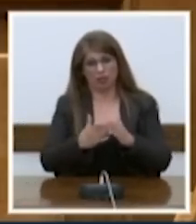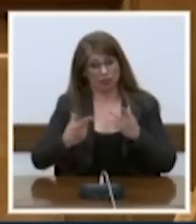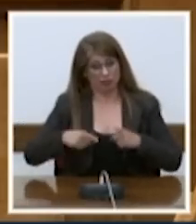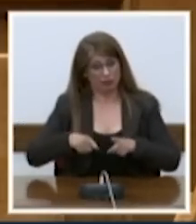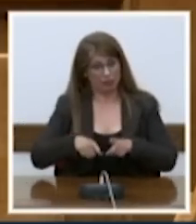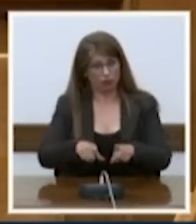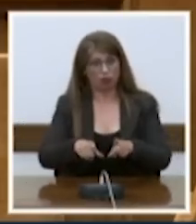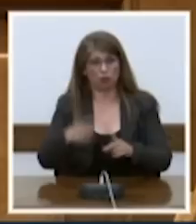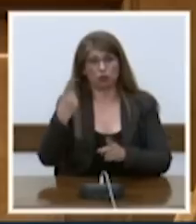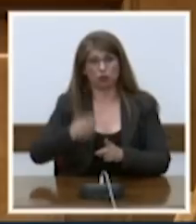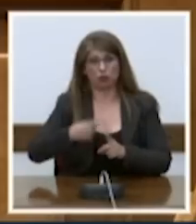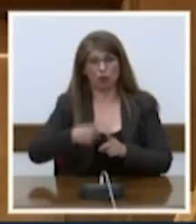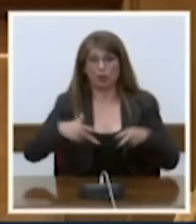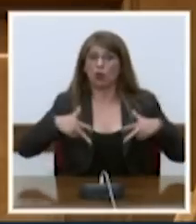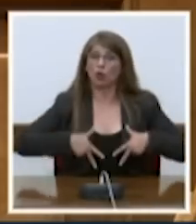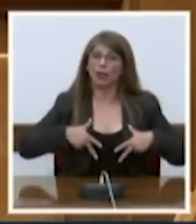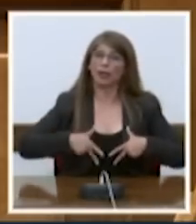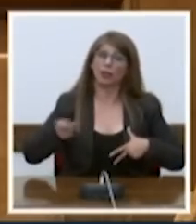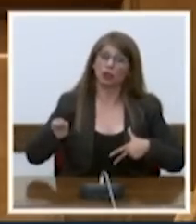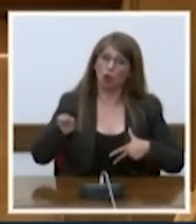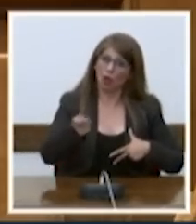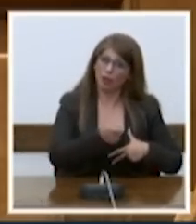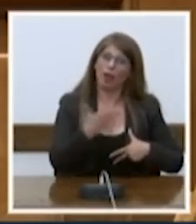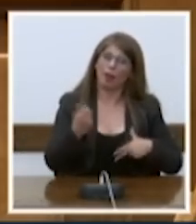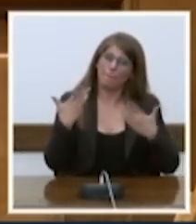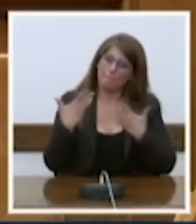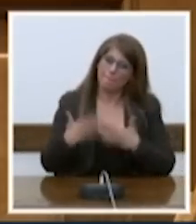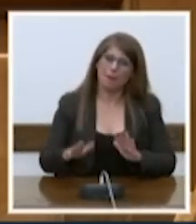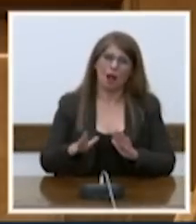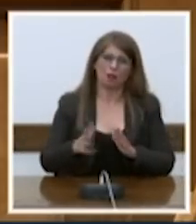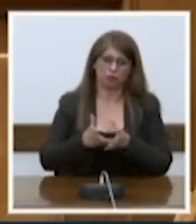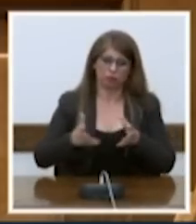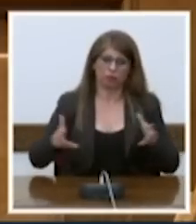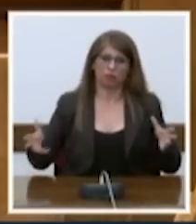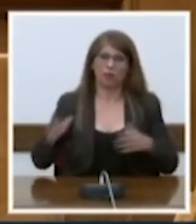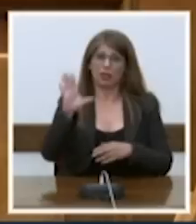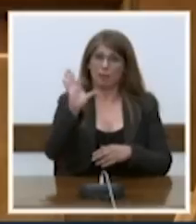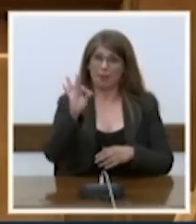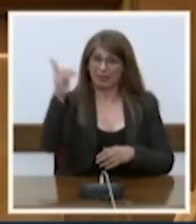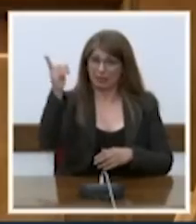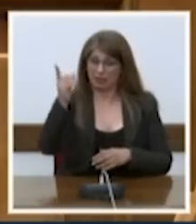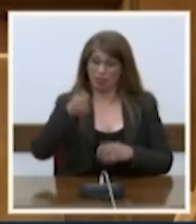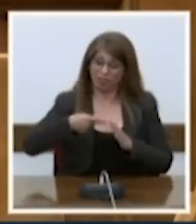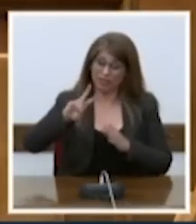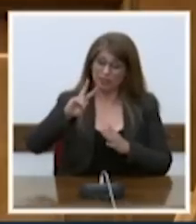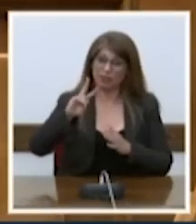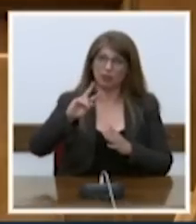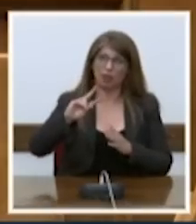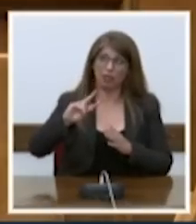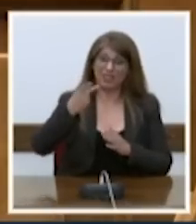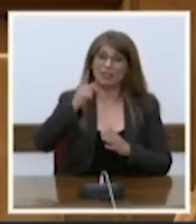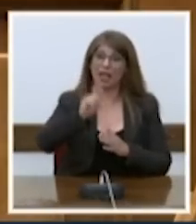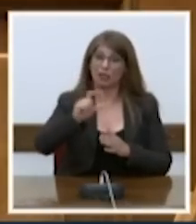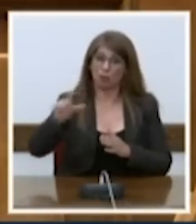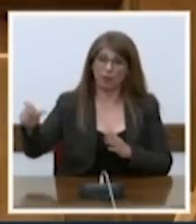ίδια ώρα το ελληνικό κρατικό χρέος έχει ήδη διωγγωθεί κατά 50 δισεκατομμύρια από το